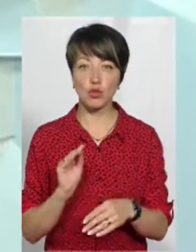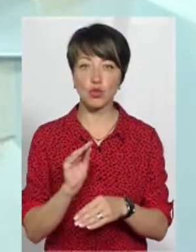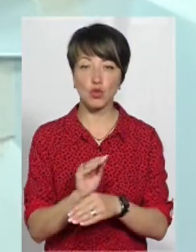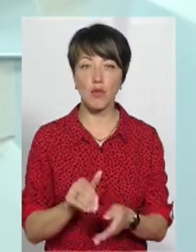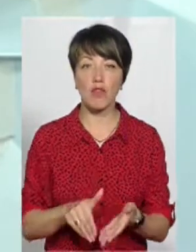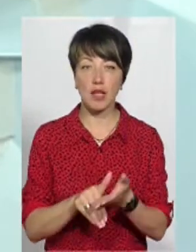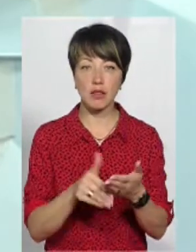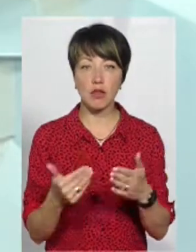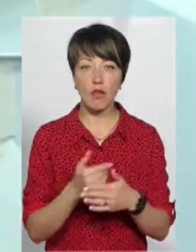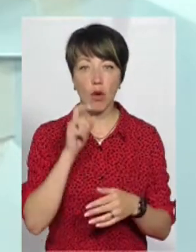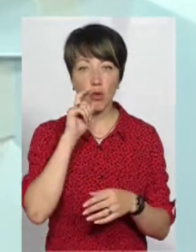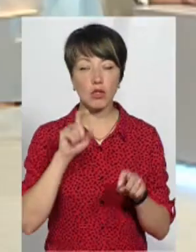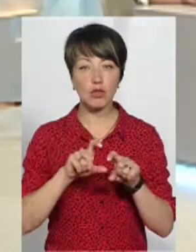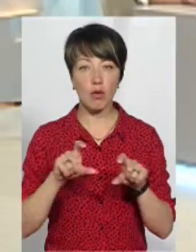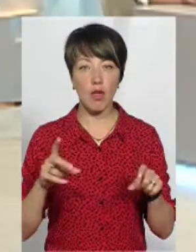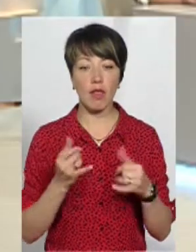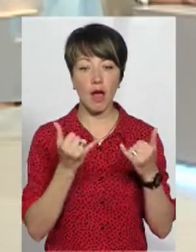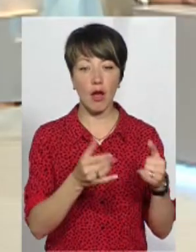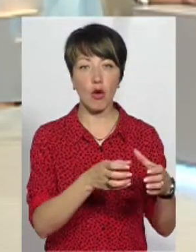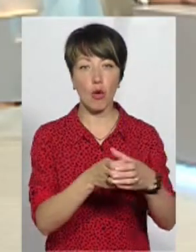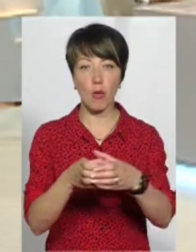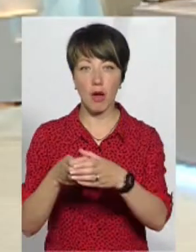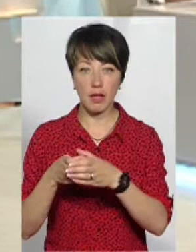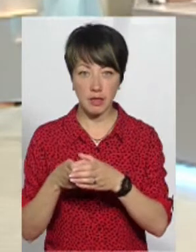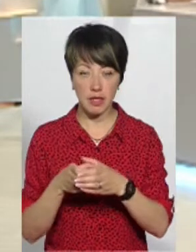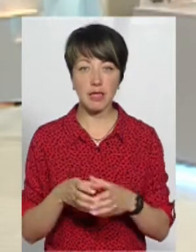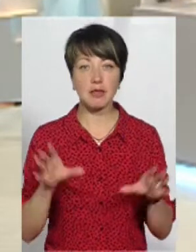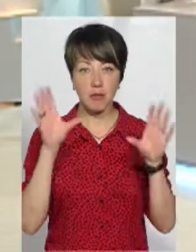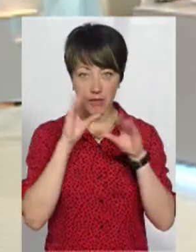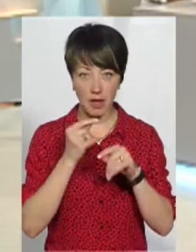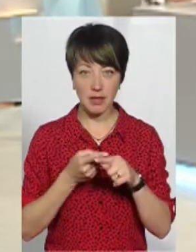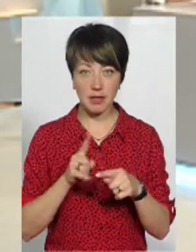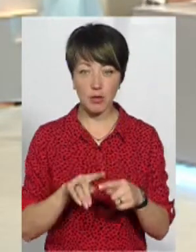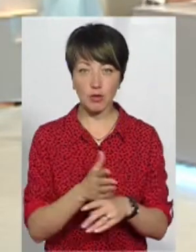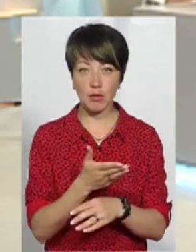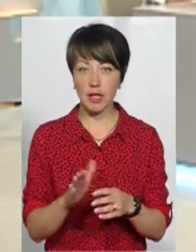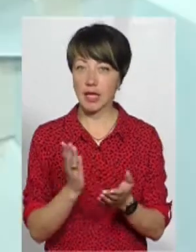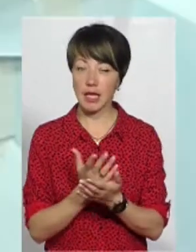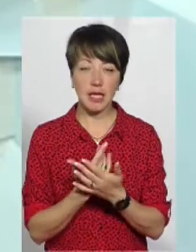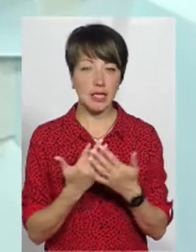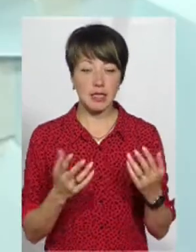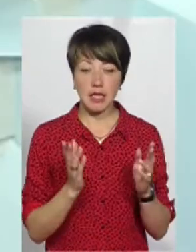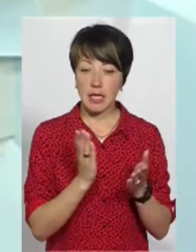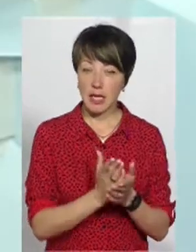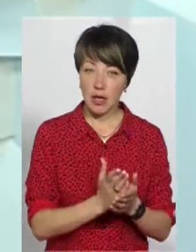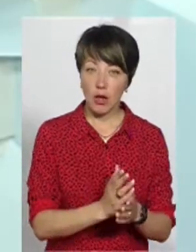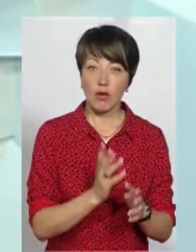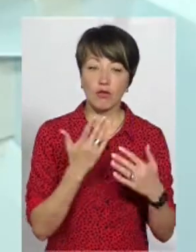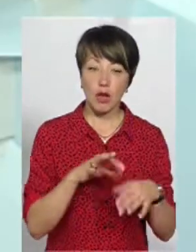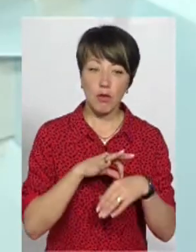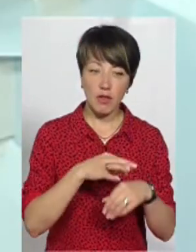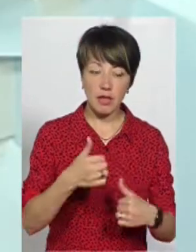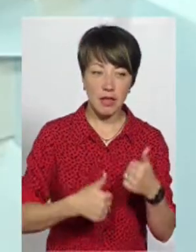«Нова українська школа» на громади. І як справляється з тим розподілом? І є різні, є ті, хто вже